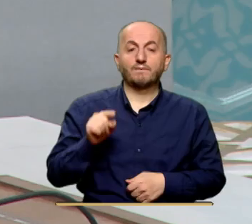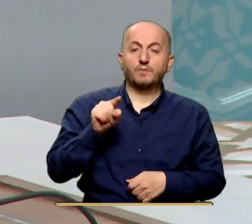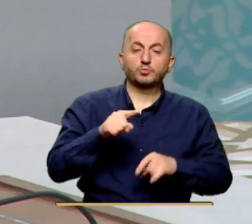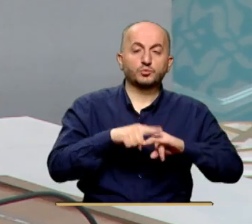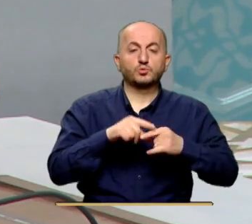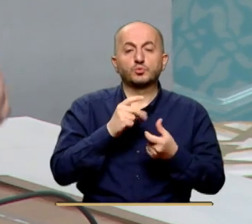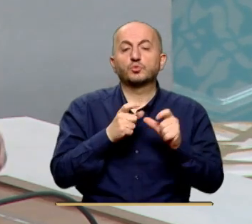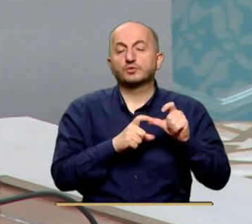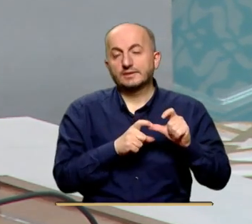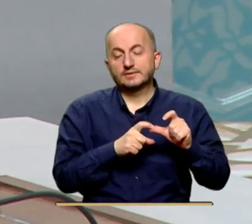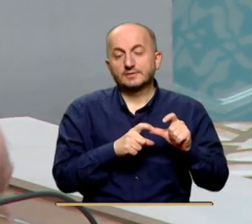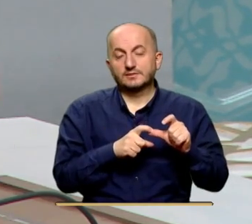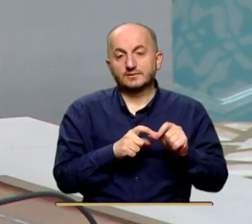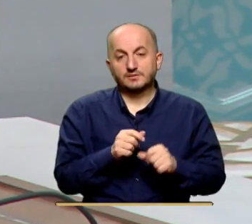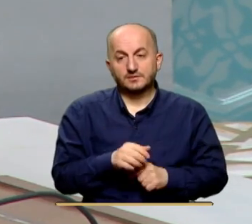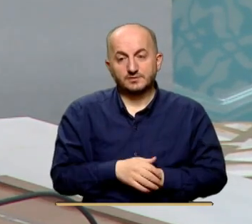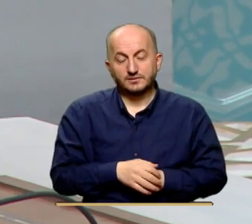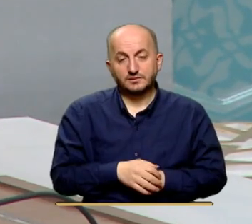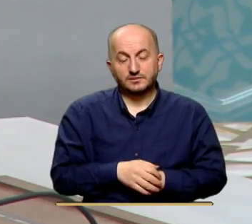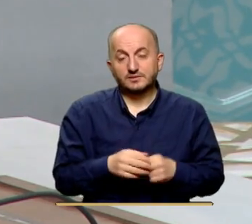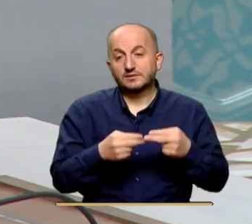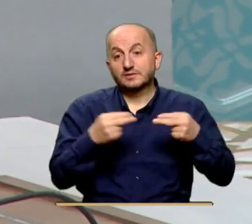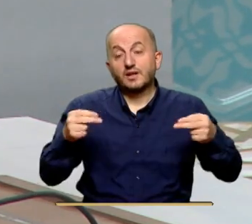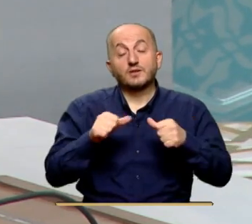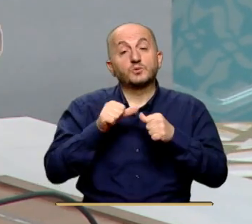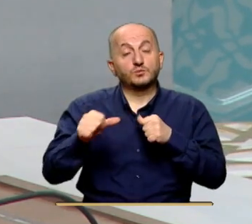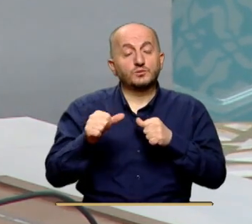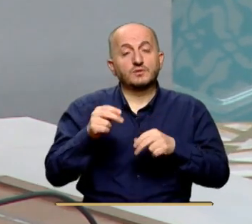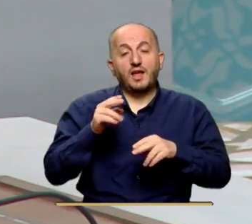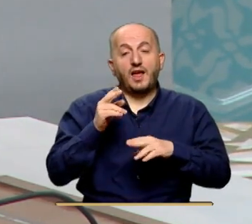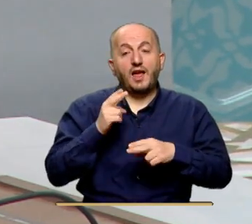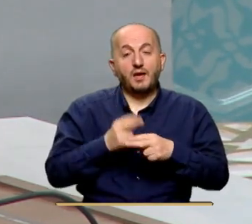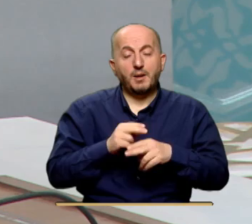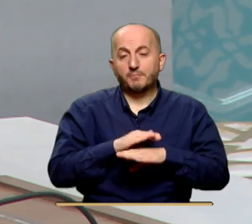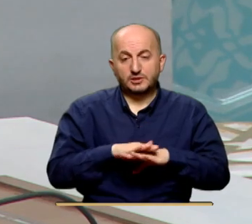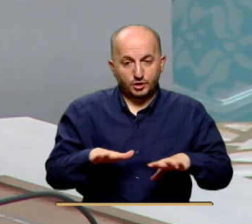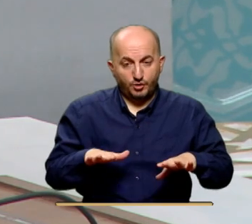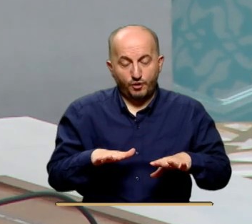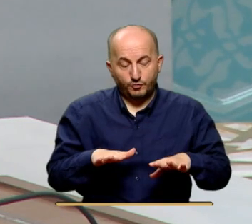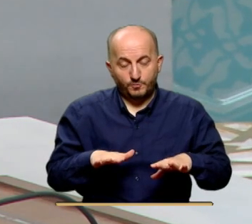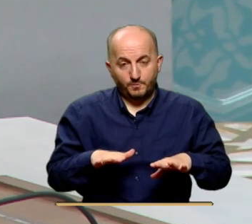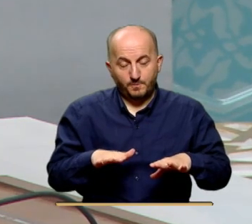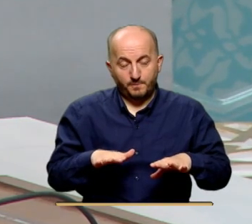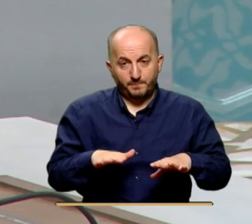Hüseyin efendi, hikaye uzun da bitiriyorum hemen orayı.